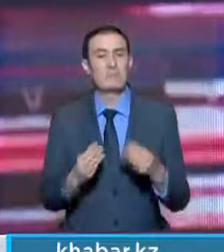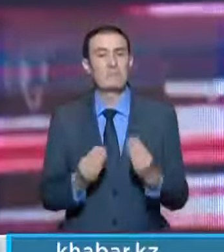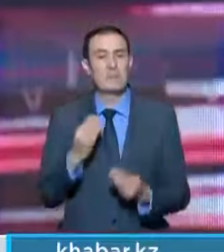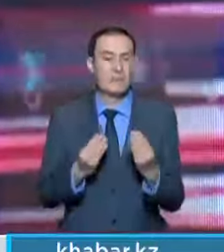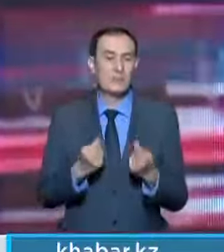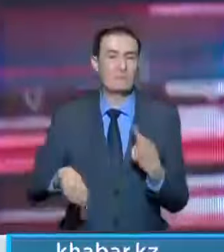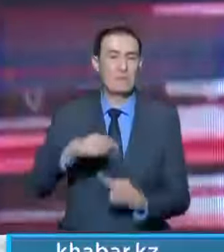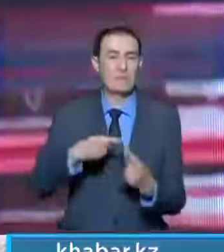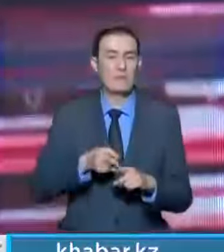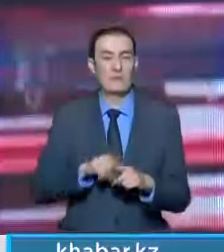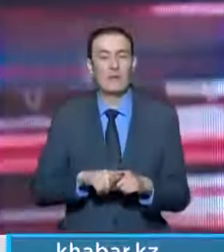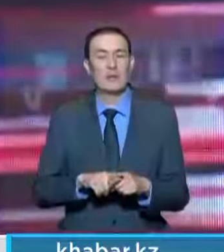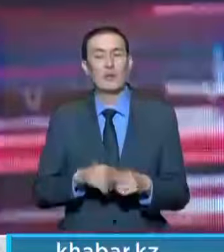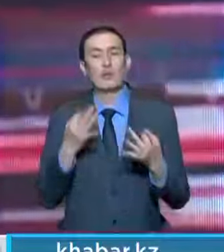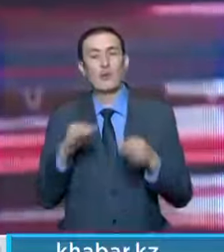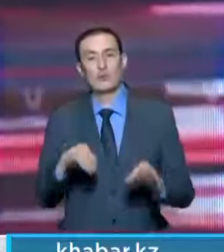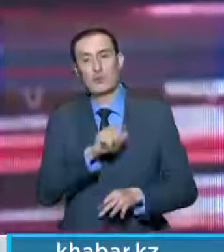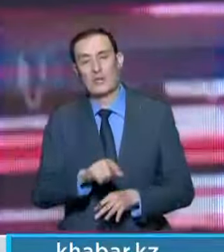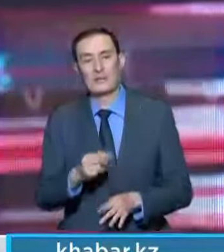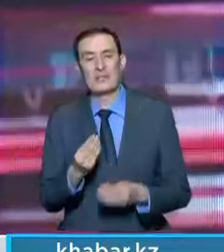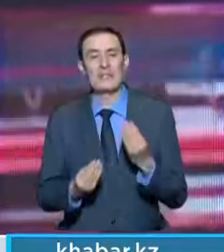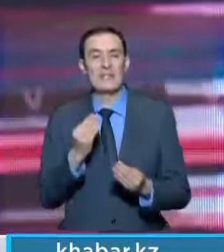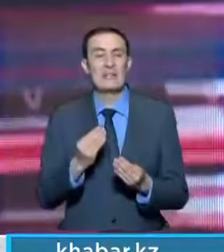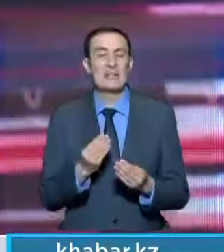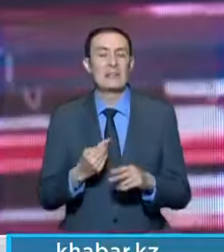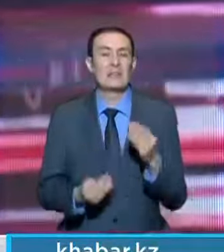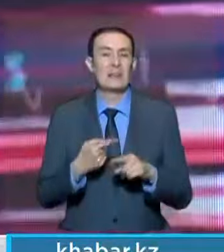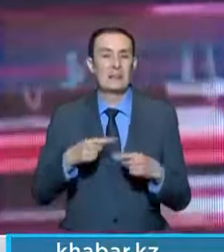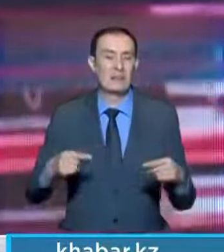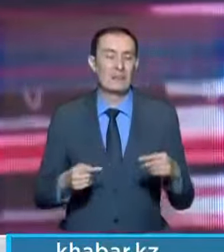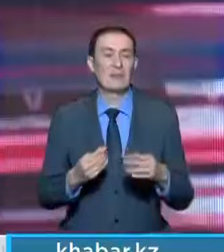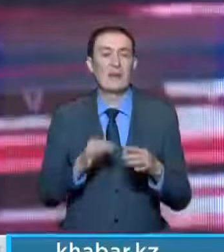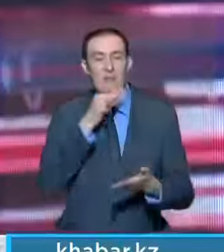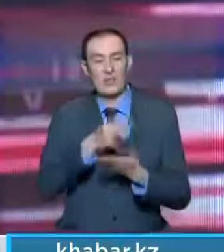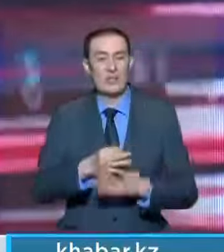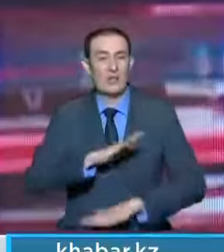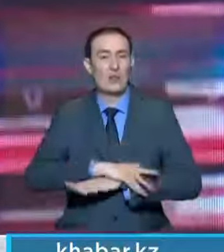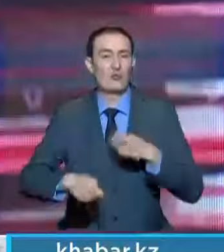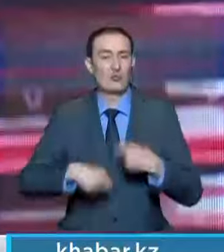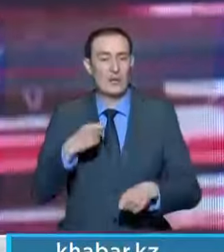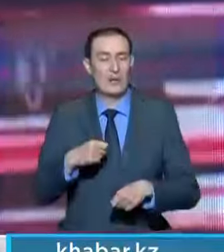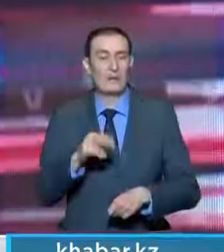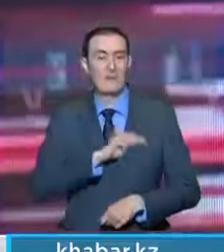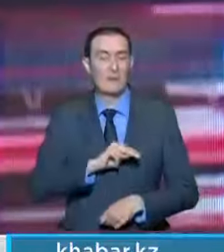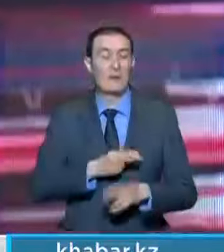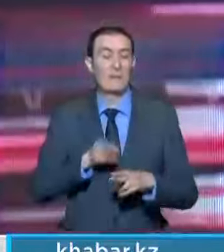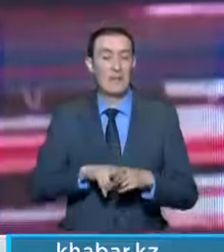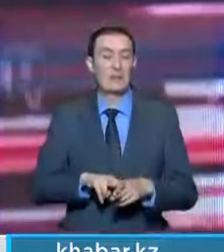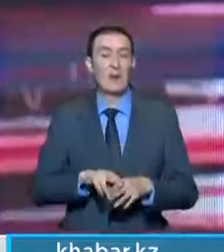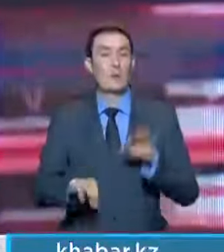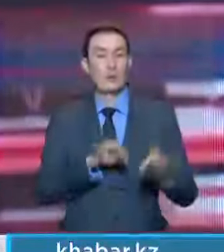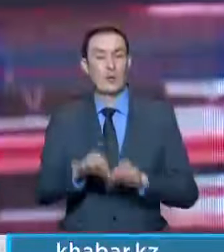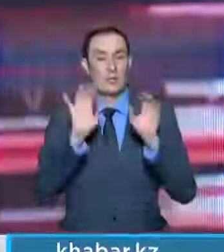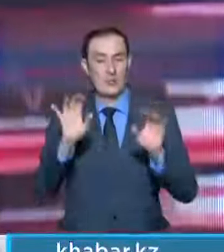и правила допуска граждан к азартным играм. Изменится также уголовная и административная ответственность за правонарушения в этой сфере. Соответствующий